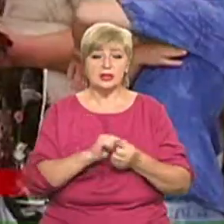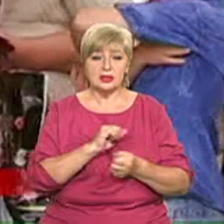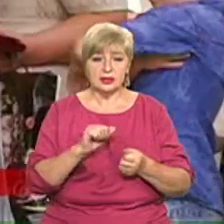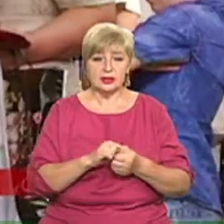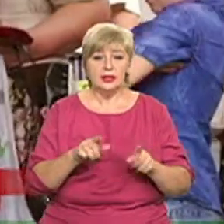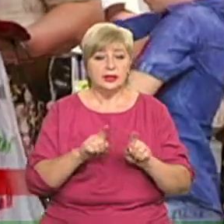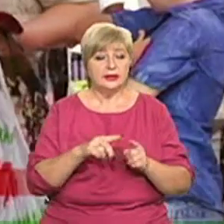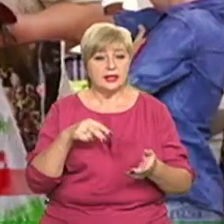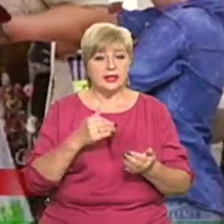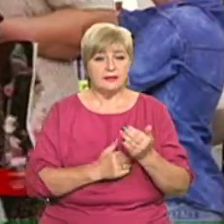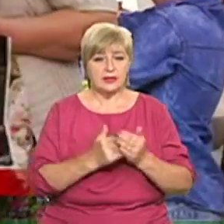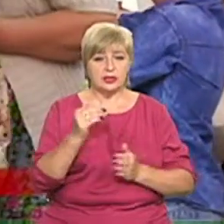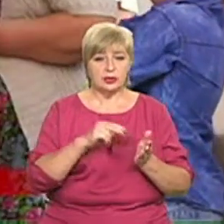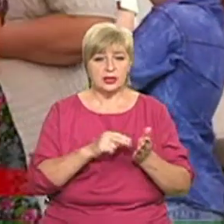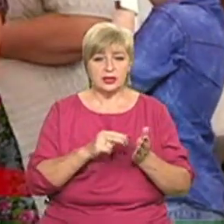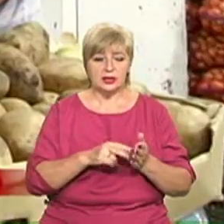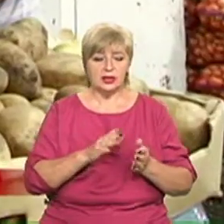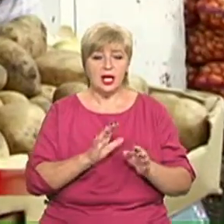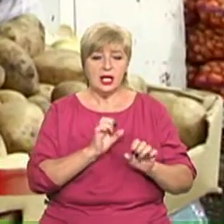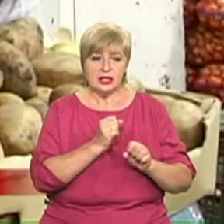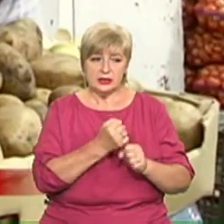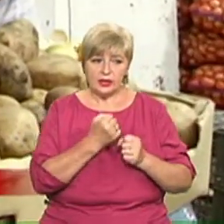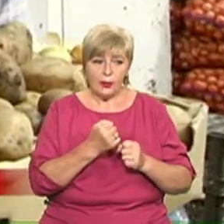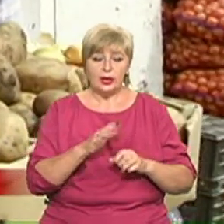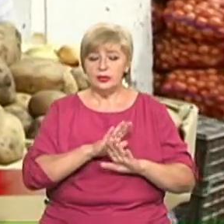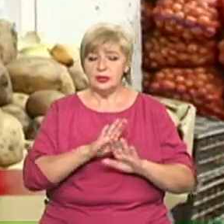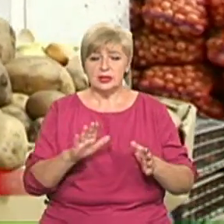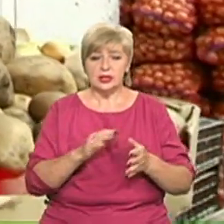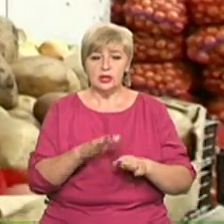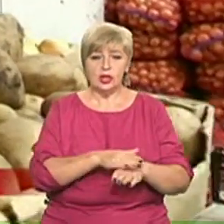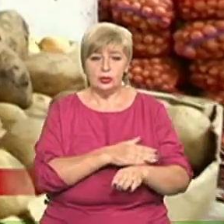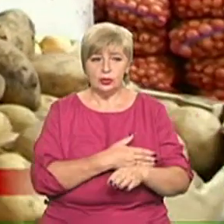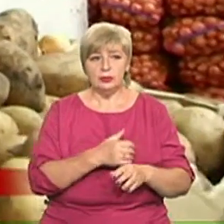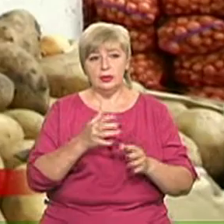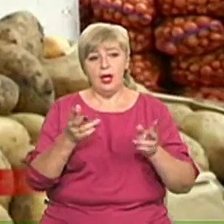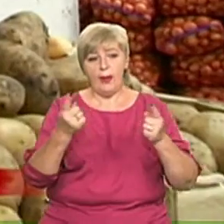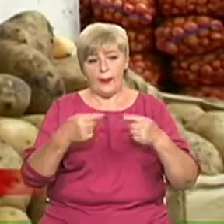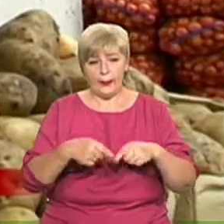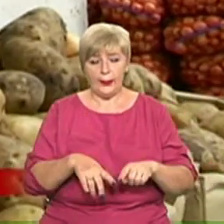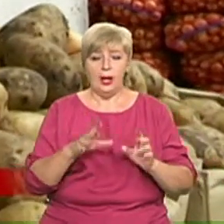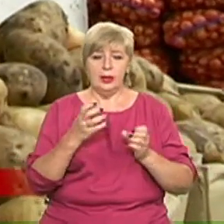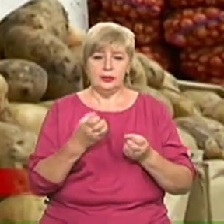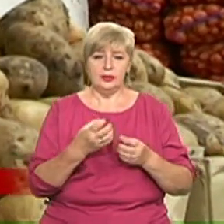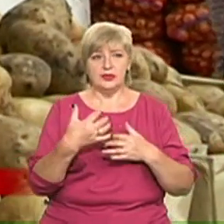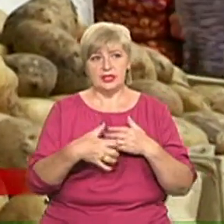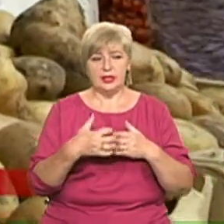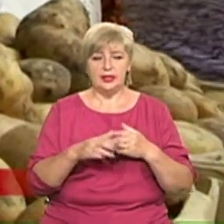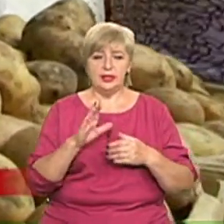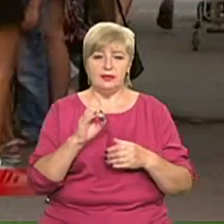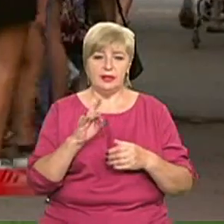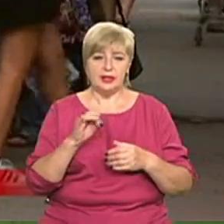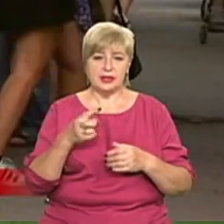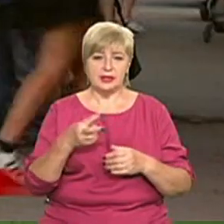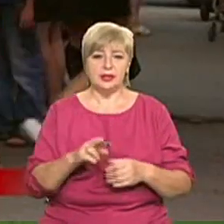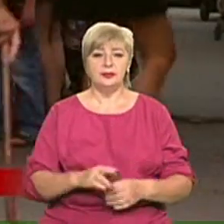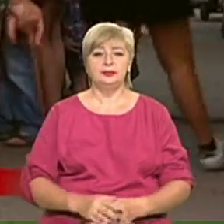спеціалістів, такі високі ціни триматимуться недовго. Зниження вартості очікують вже всередині вересня. Юлія Звягінцева, Євген